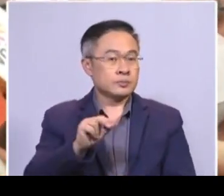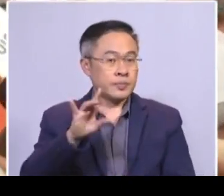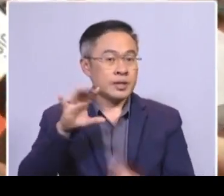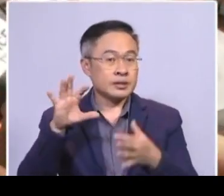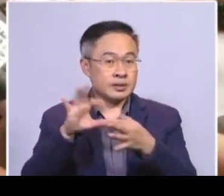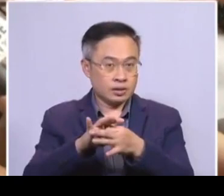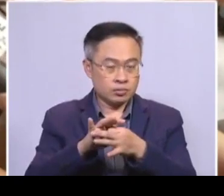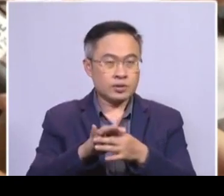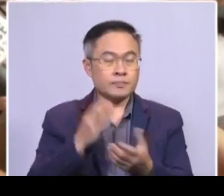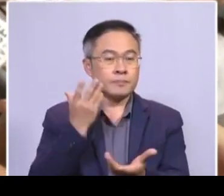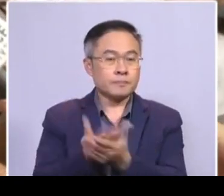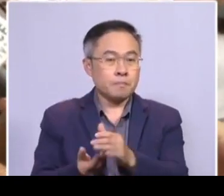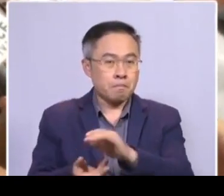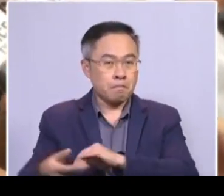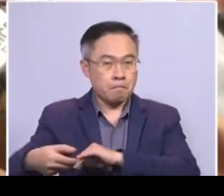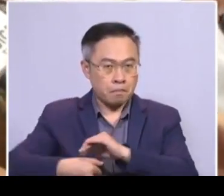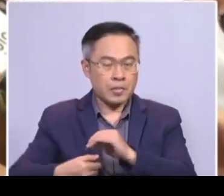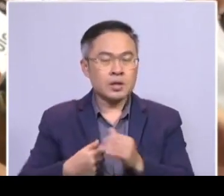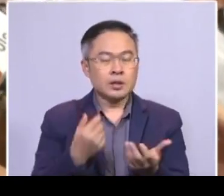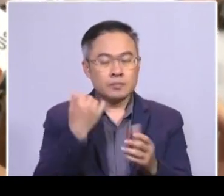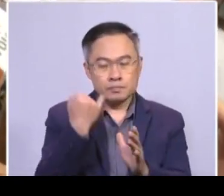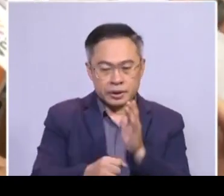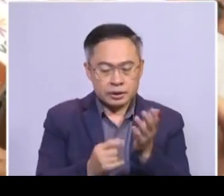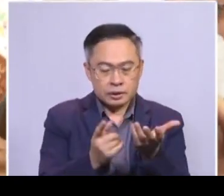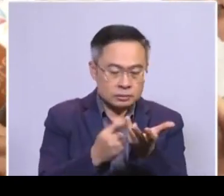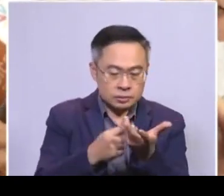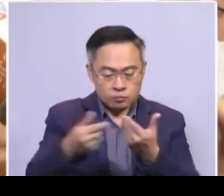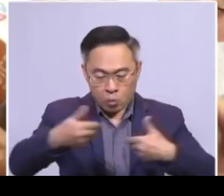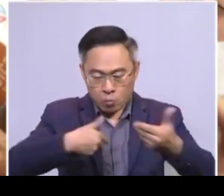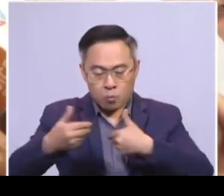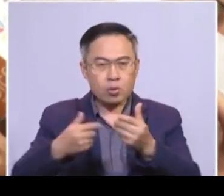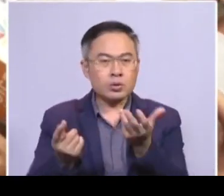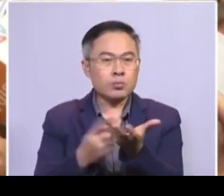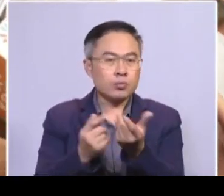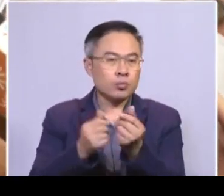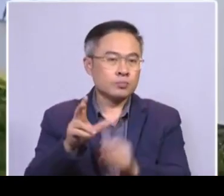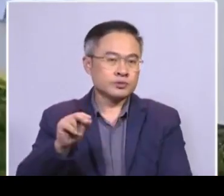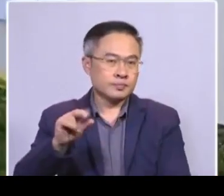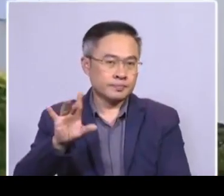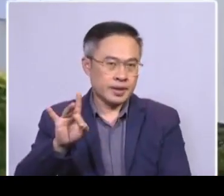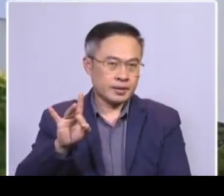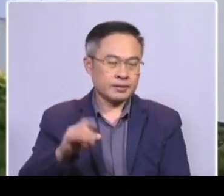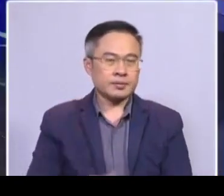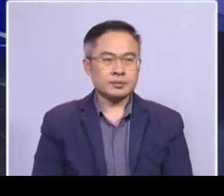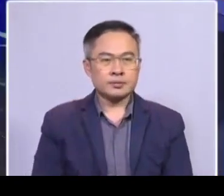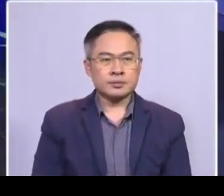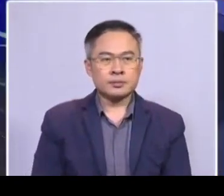เป็นเรื่องของการซื้อสิทธิ์ขายเสียงตอนนี้กกต.กำลังเร่งตรวจสอบอยู่ฮะ